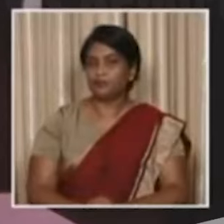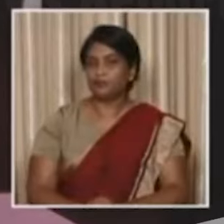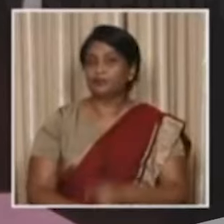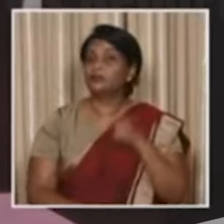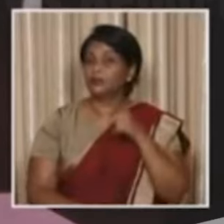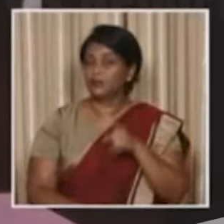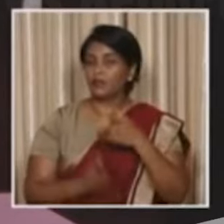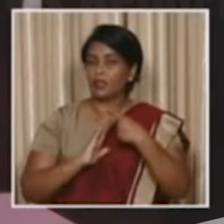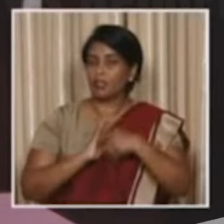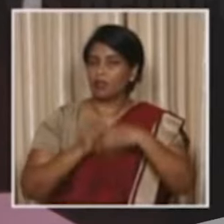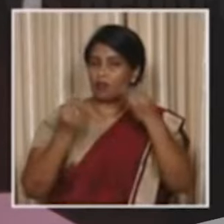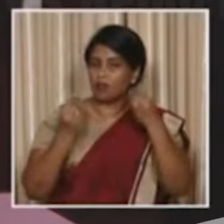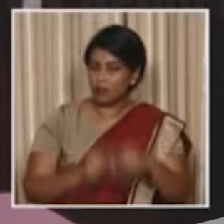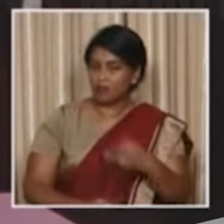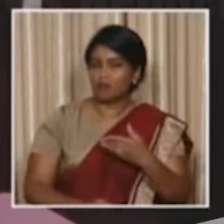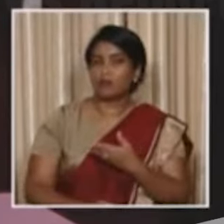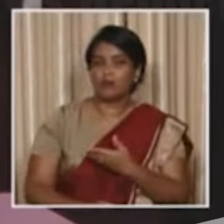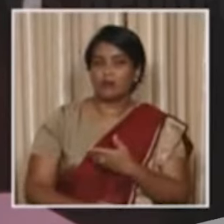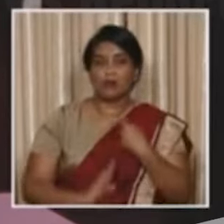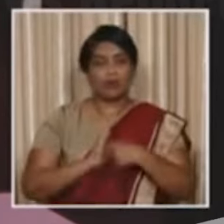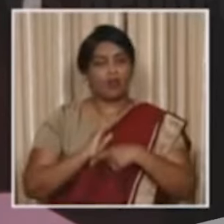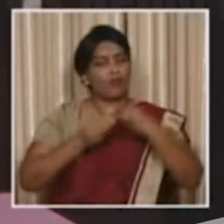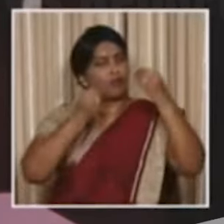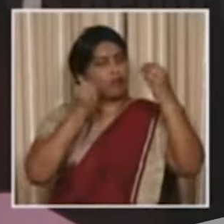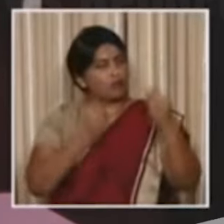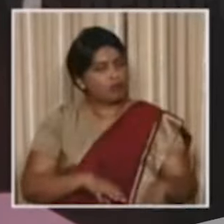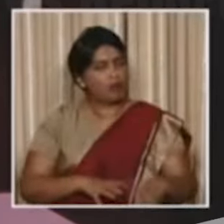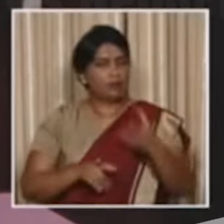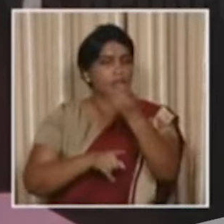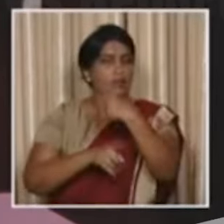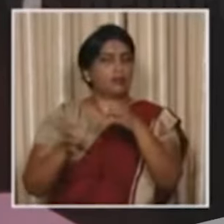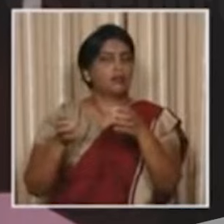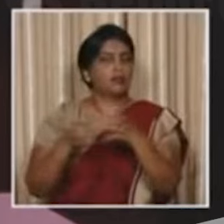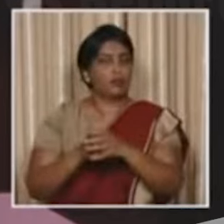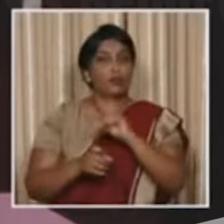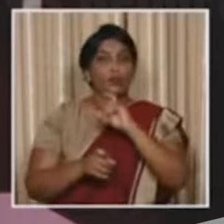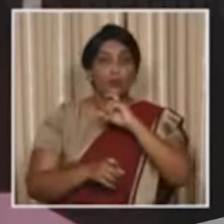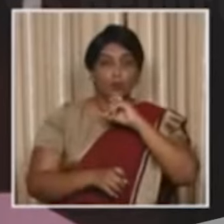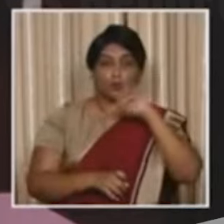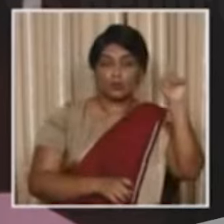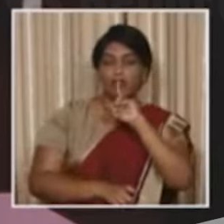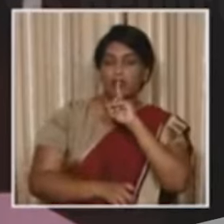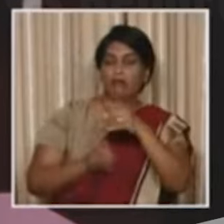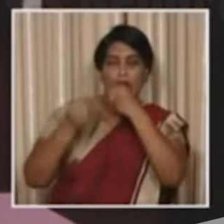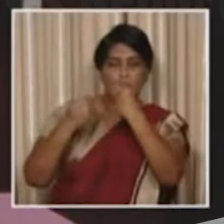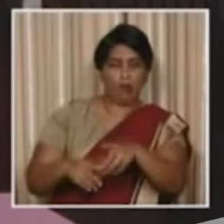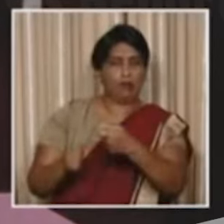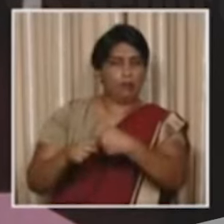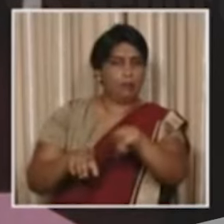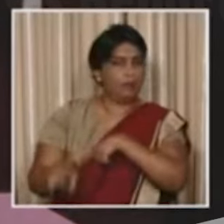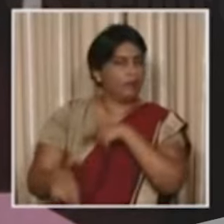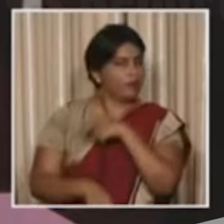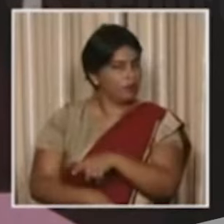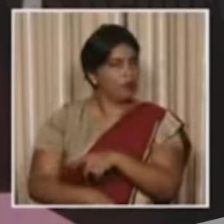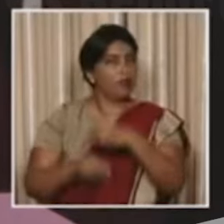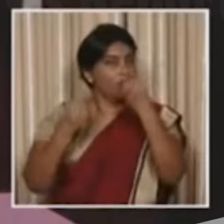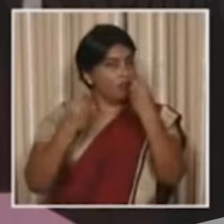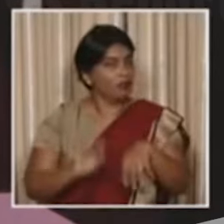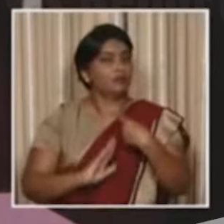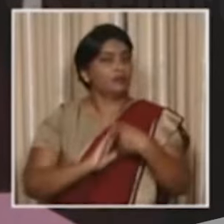මේ බංකොලොත් රටේ රට බංකොලොත් කරපු කණ්ඩායමත් ශ්‍රේෂ්ඨාධිකරණය නම් කරලා තිබෙනවා. බංකොලොත්